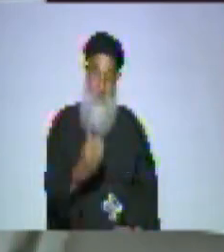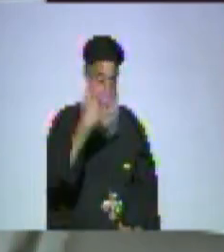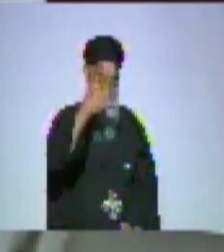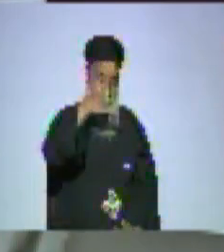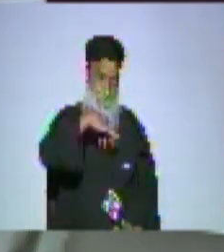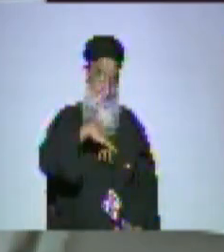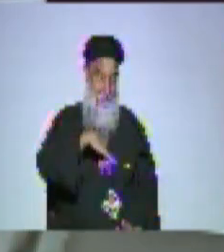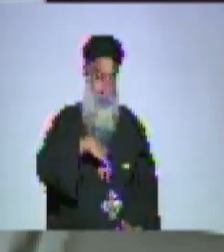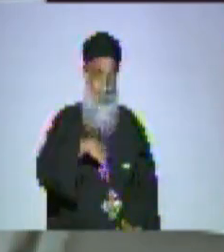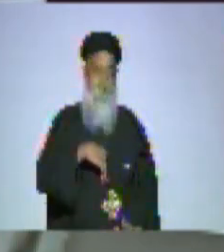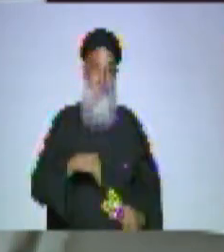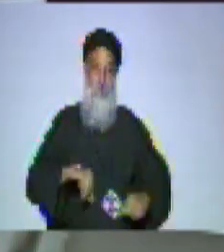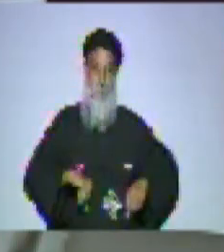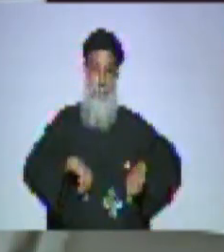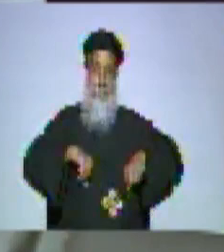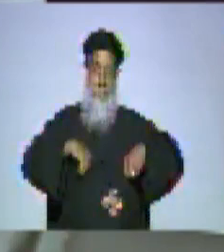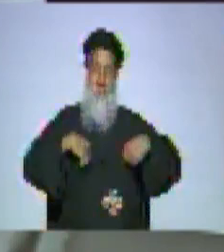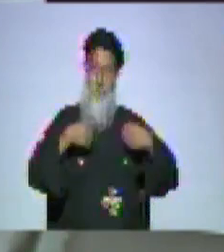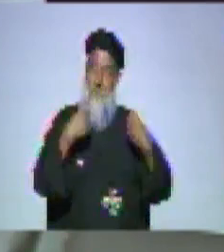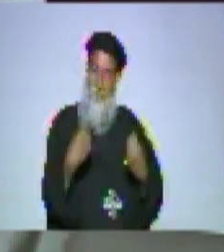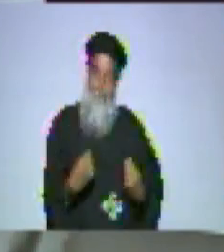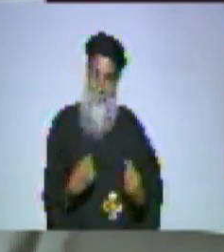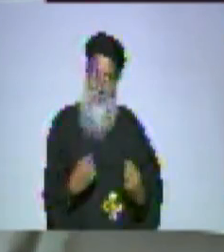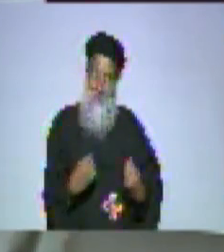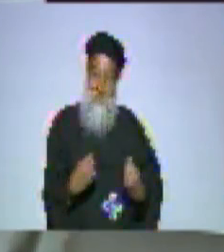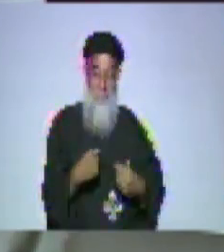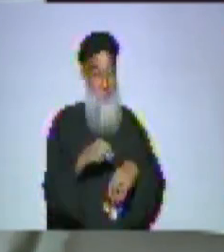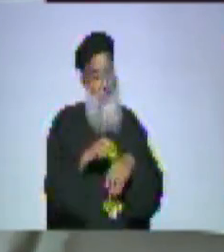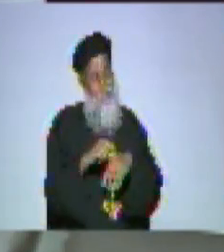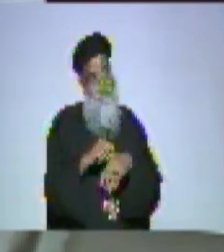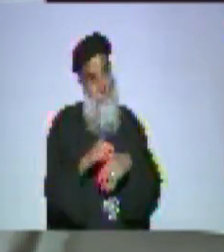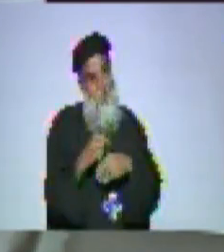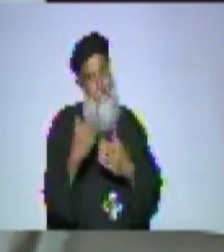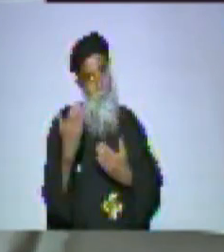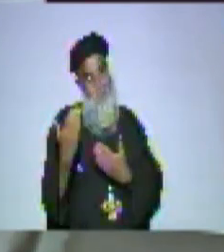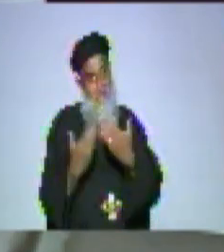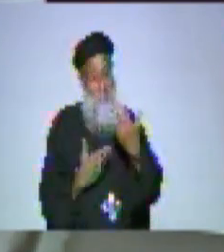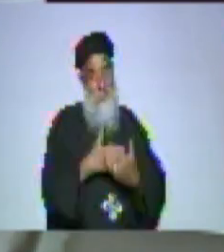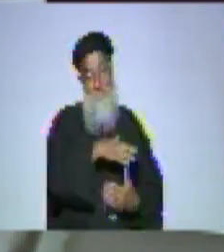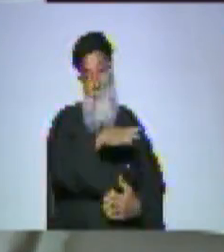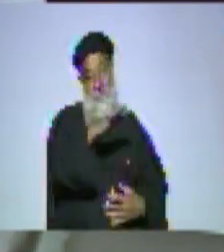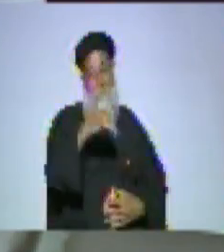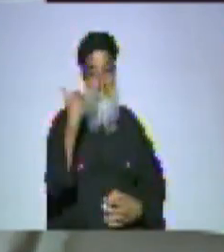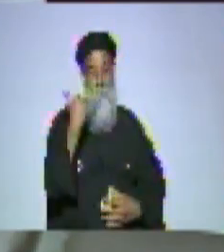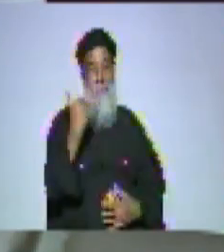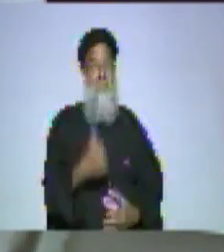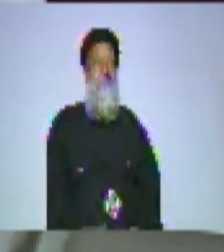الحياه الروحيه لكن كمان الحياه الجسديه المهمه طبعا